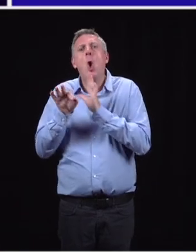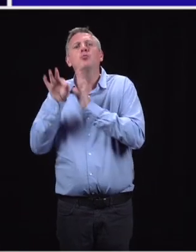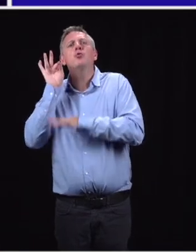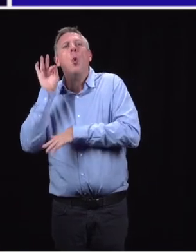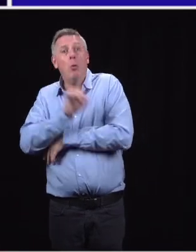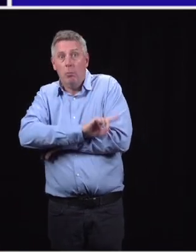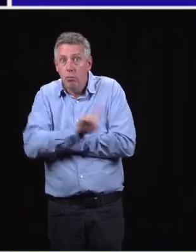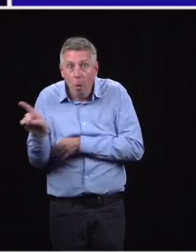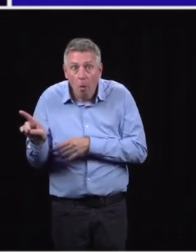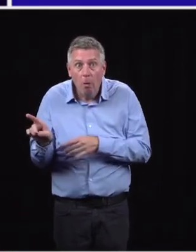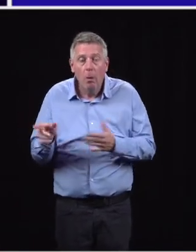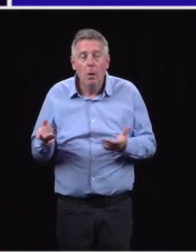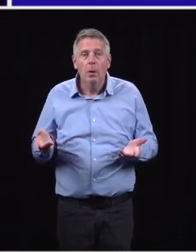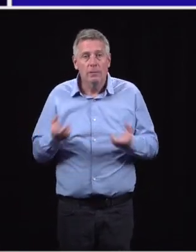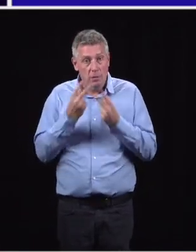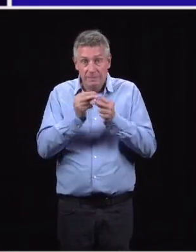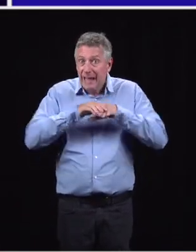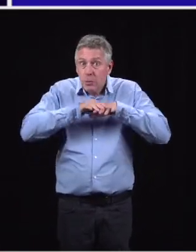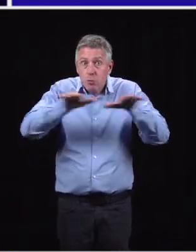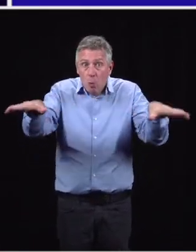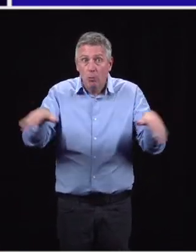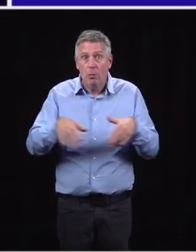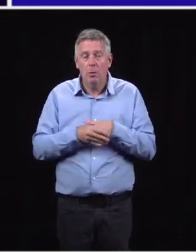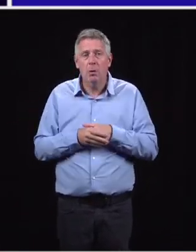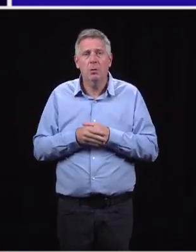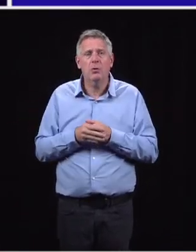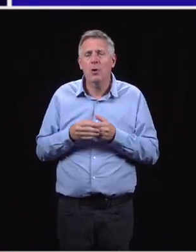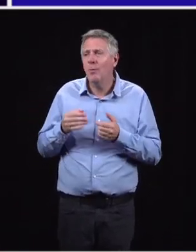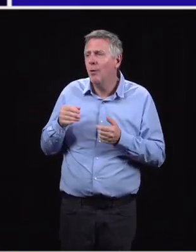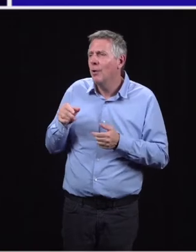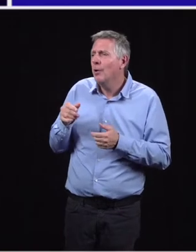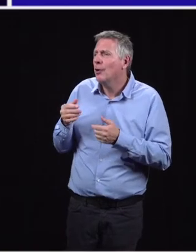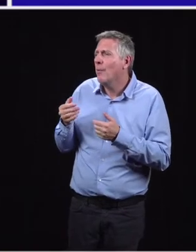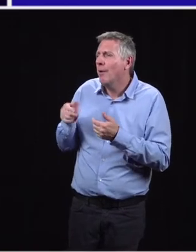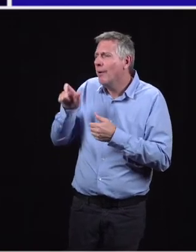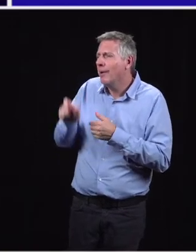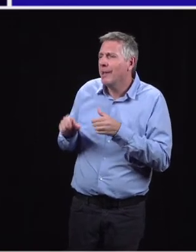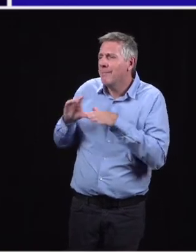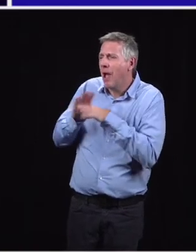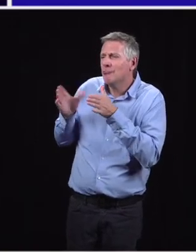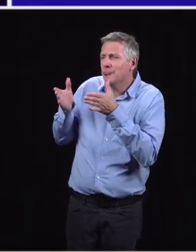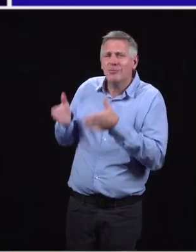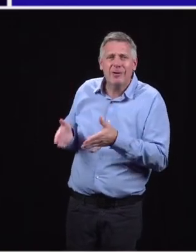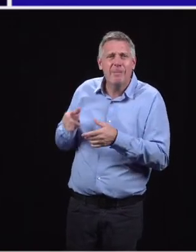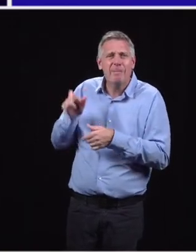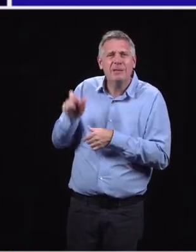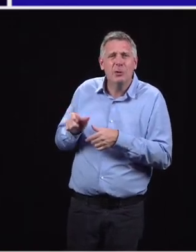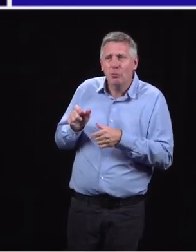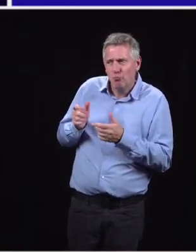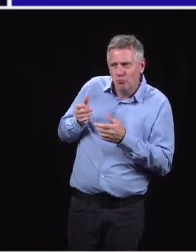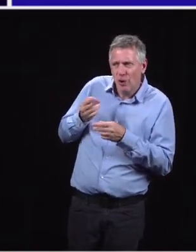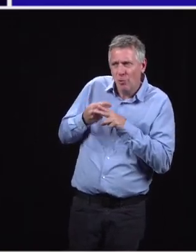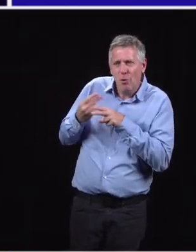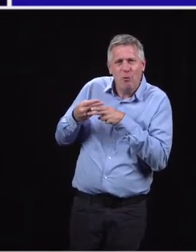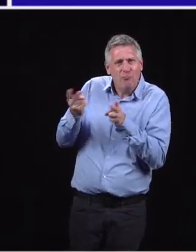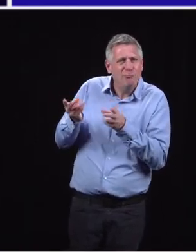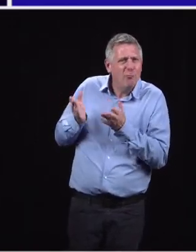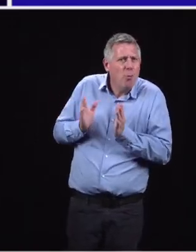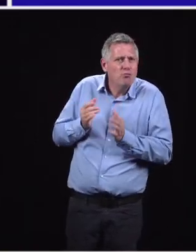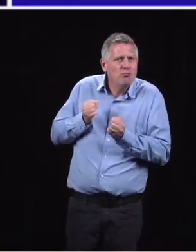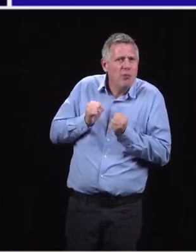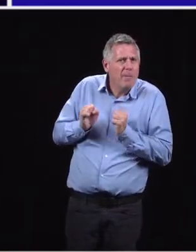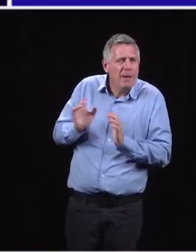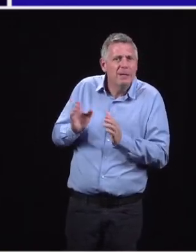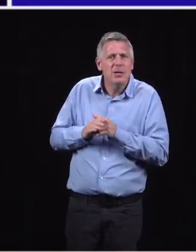je reprends un exemple alors je elle m'en voudra pas je pense de la cité ou aujourd'hui on parlait notamment de de développer des